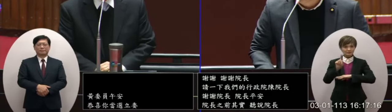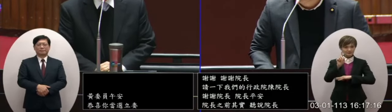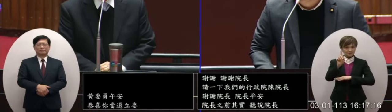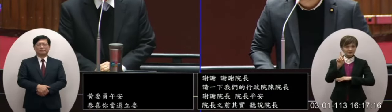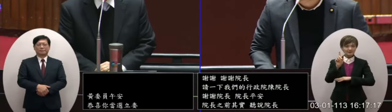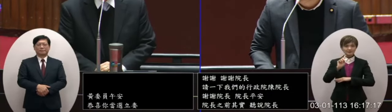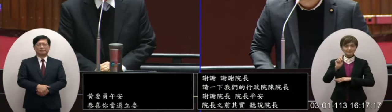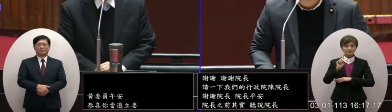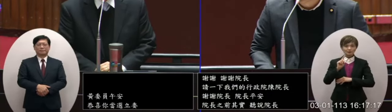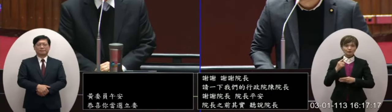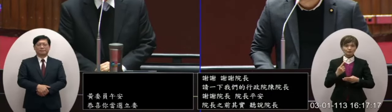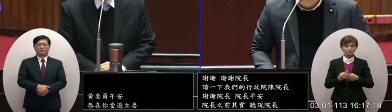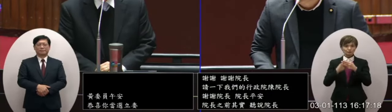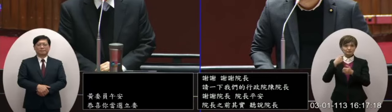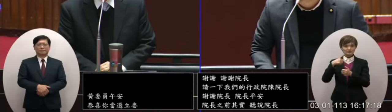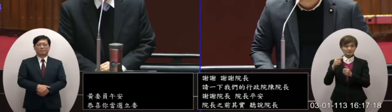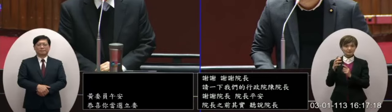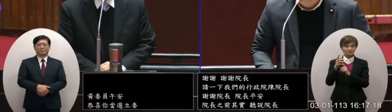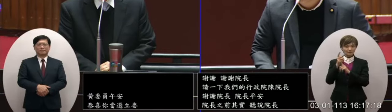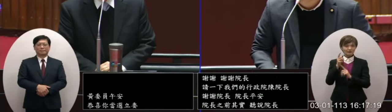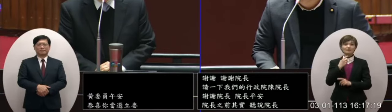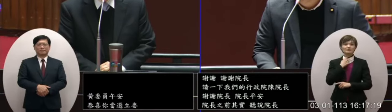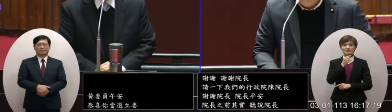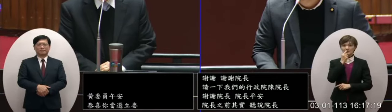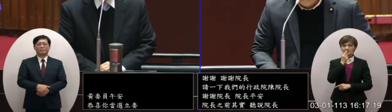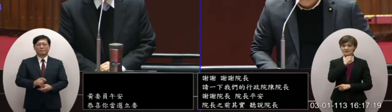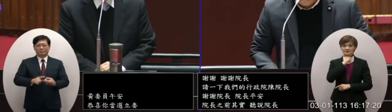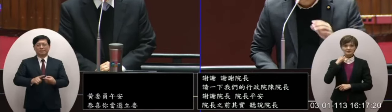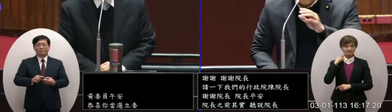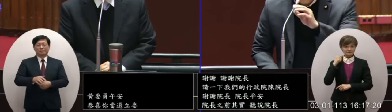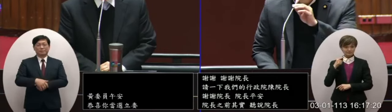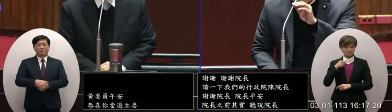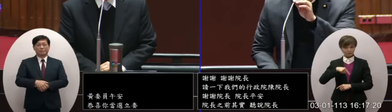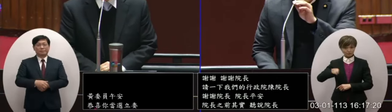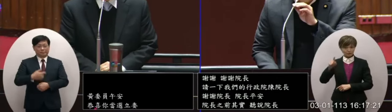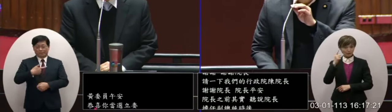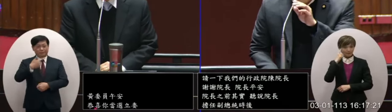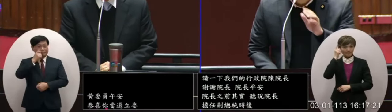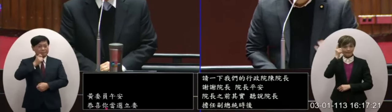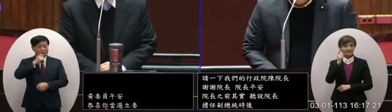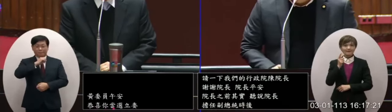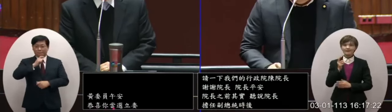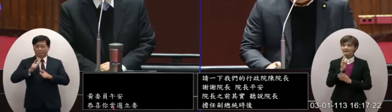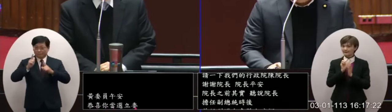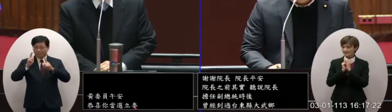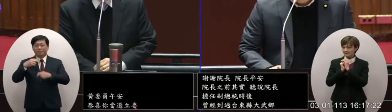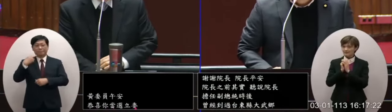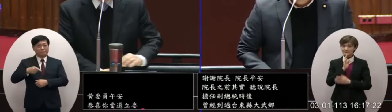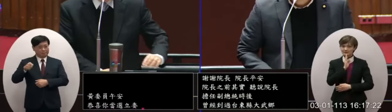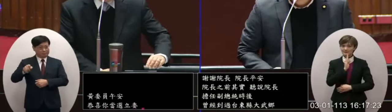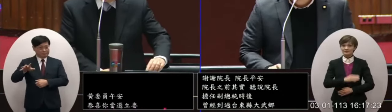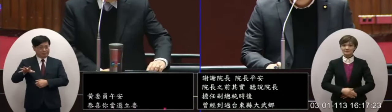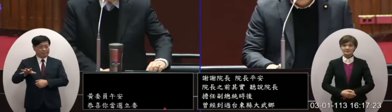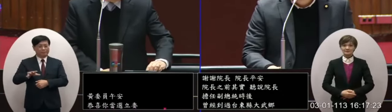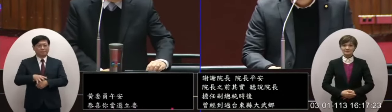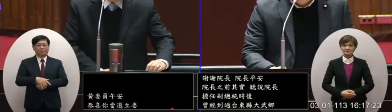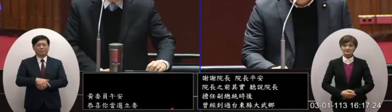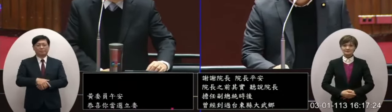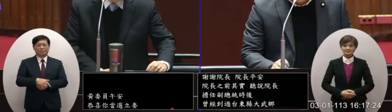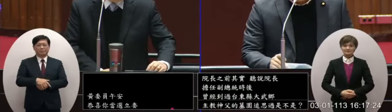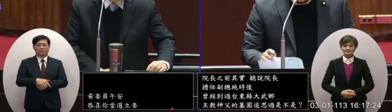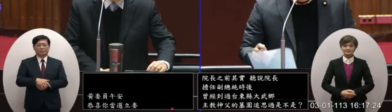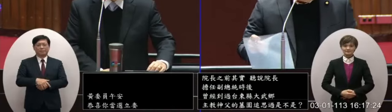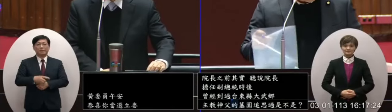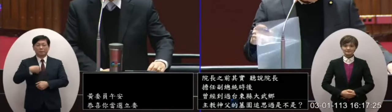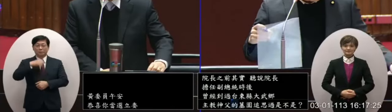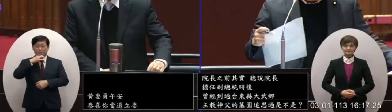的神父西神父的墓园去追思过嘛，是不是？ 对，我很喜欢台东，而且那里有那个我